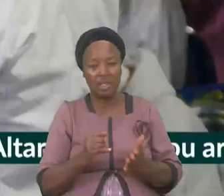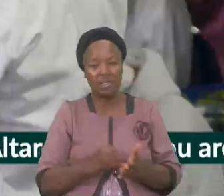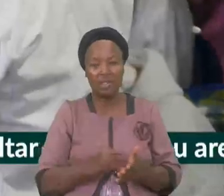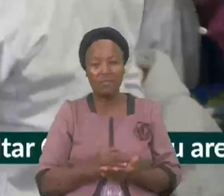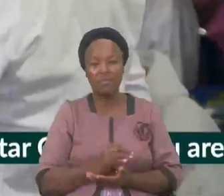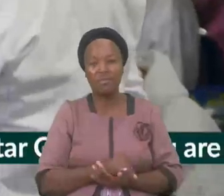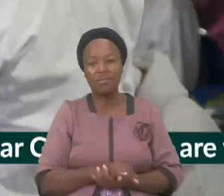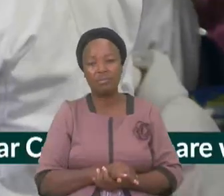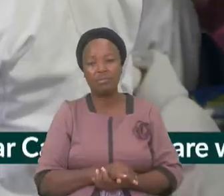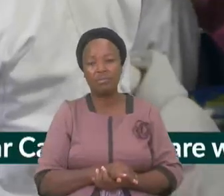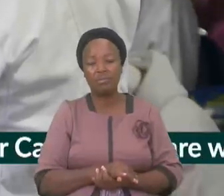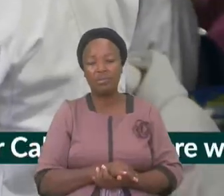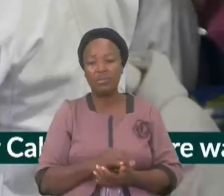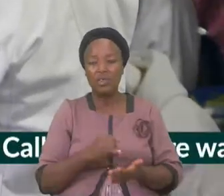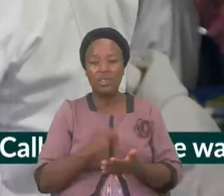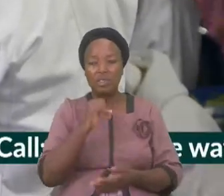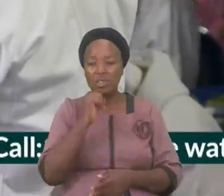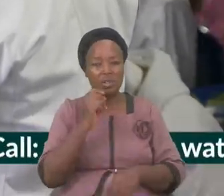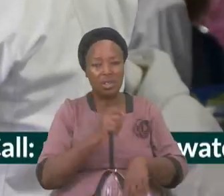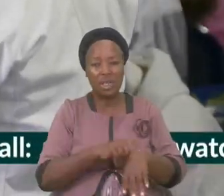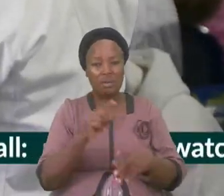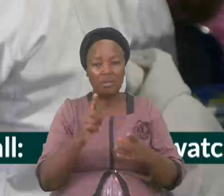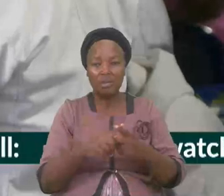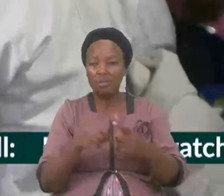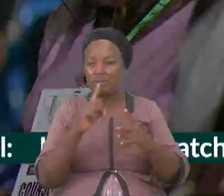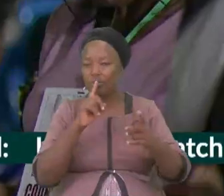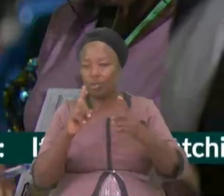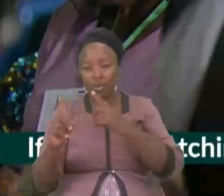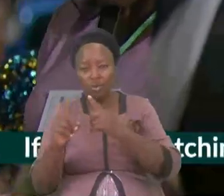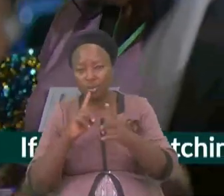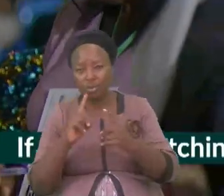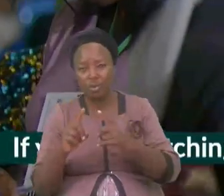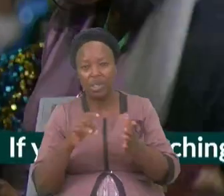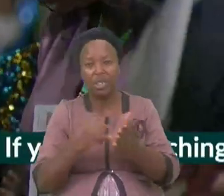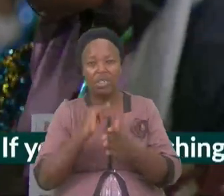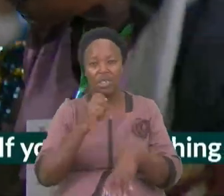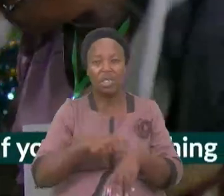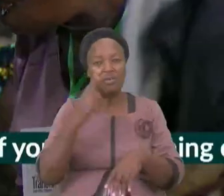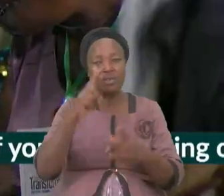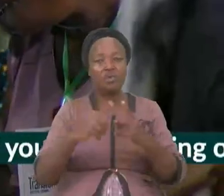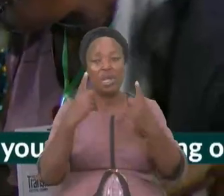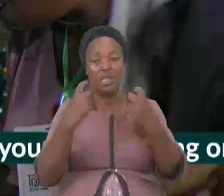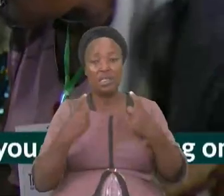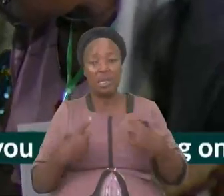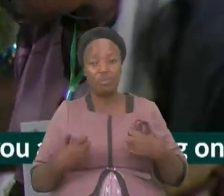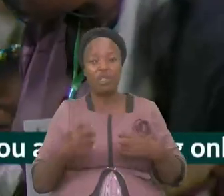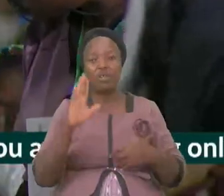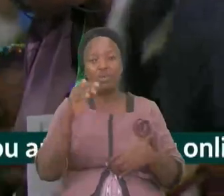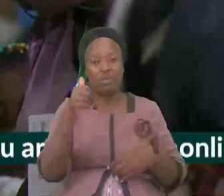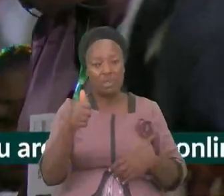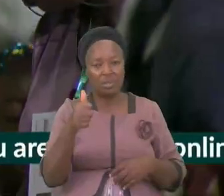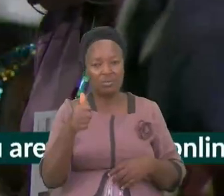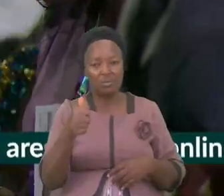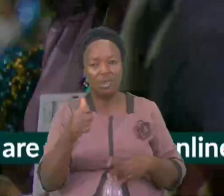nous permettre de vous aider, donner les bons numéros de téléphone pour être